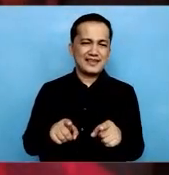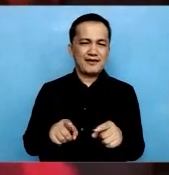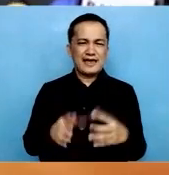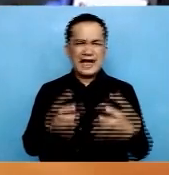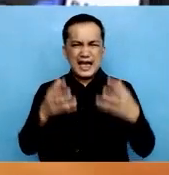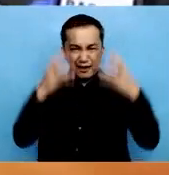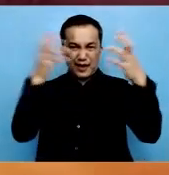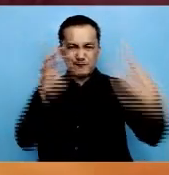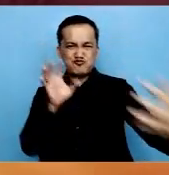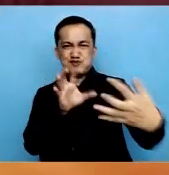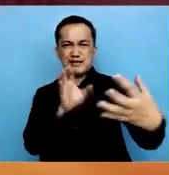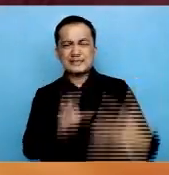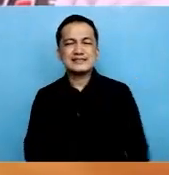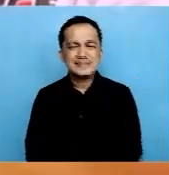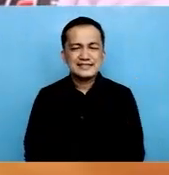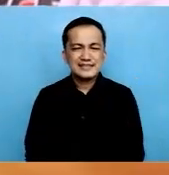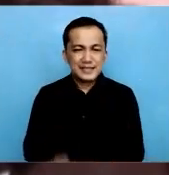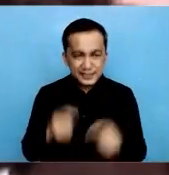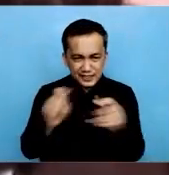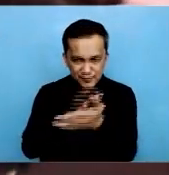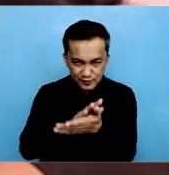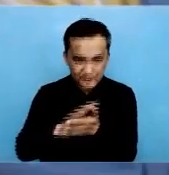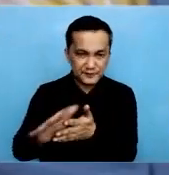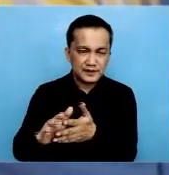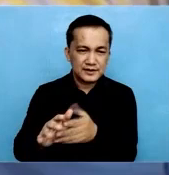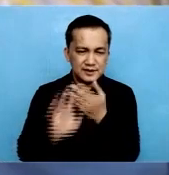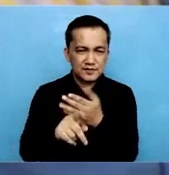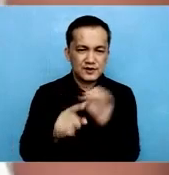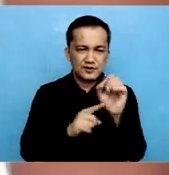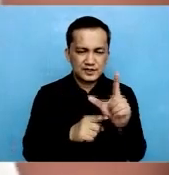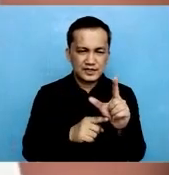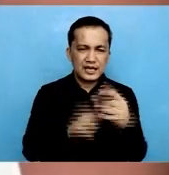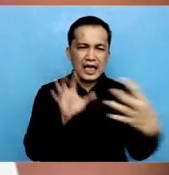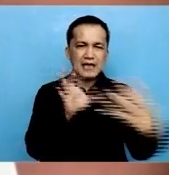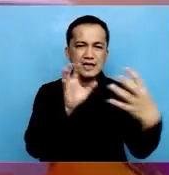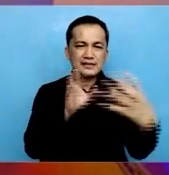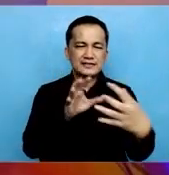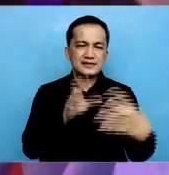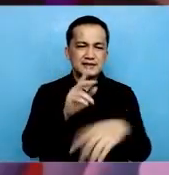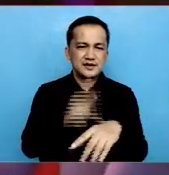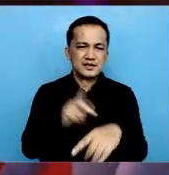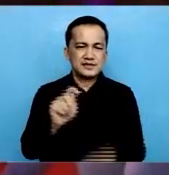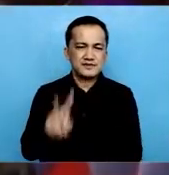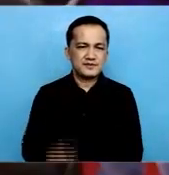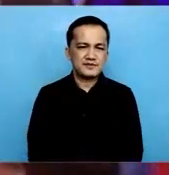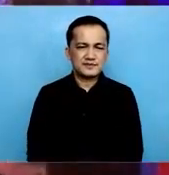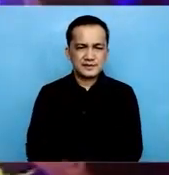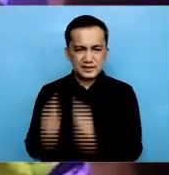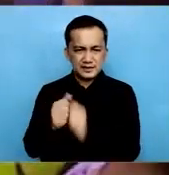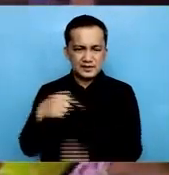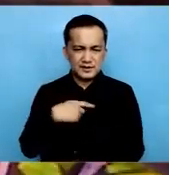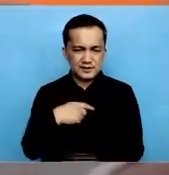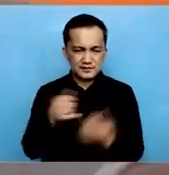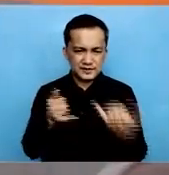bangayan, susubukan naman nating ayusin sa pagbabalik ng original talak serye on Philippine TV. Kasama ang ating on-cam